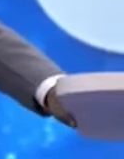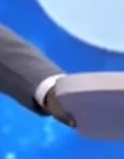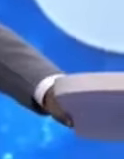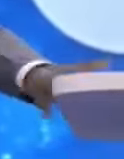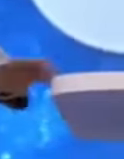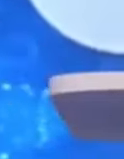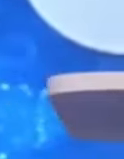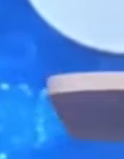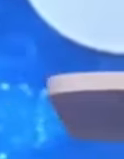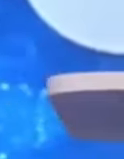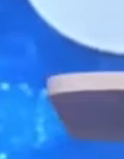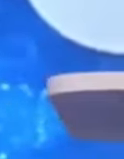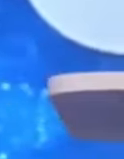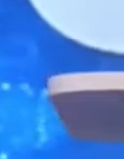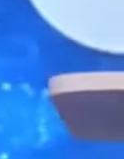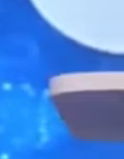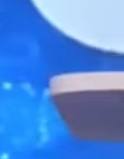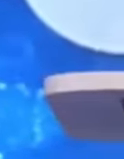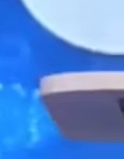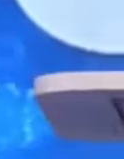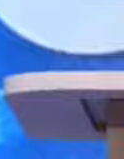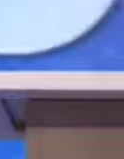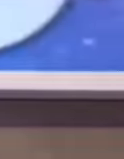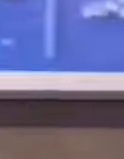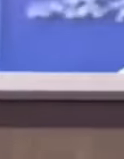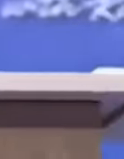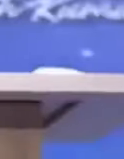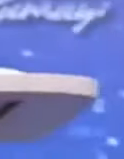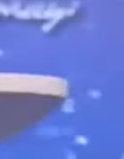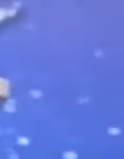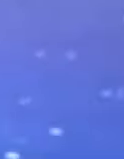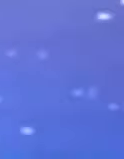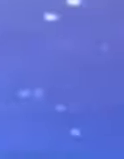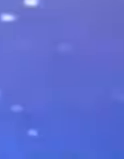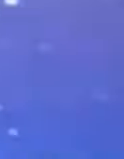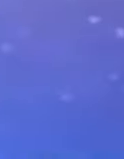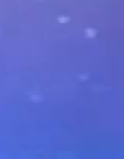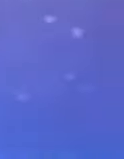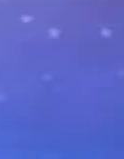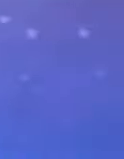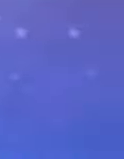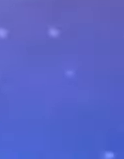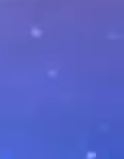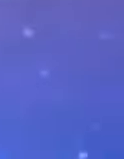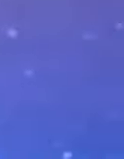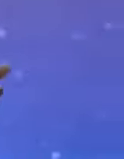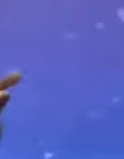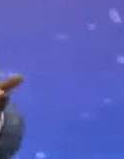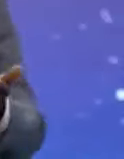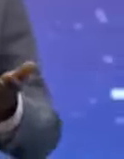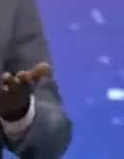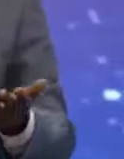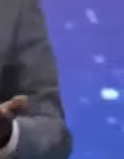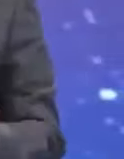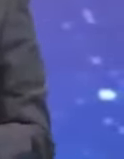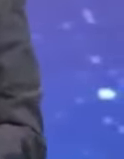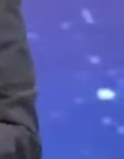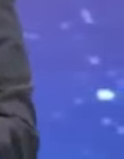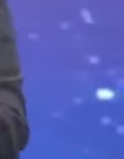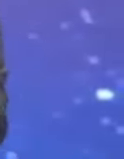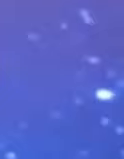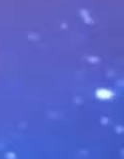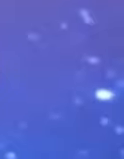là qui sera ravi de cela mais quand ce banabas est venu vers eux il a vu leur